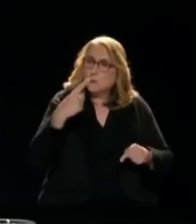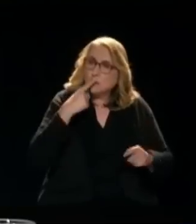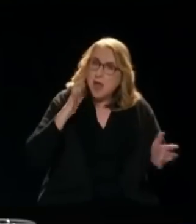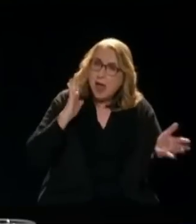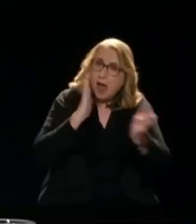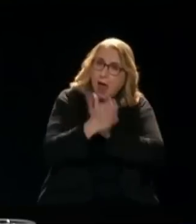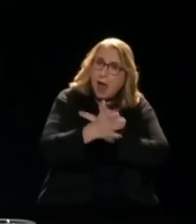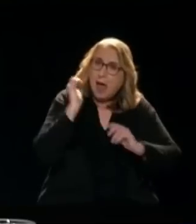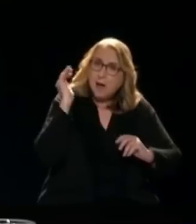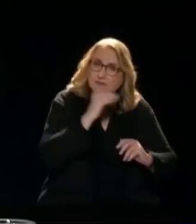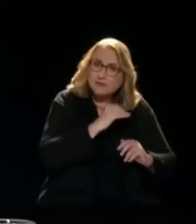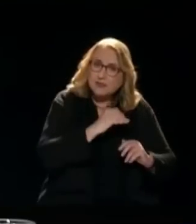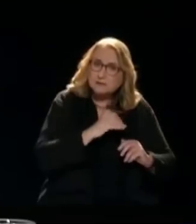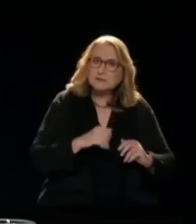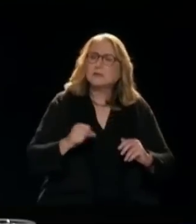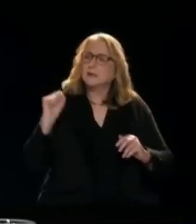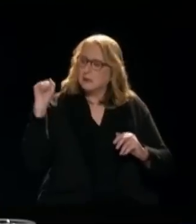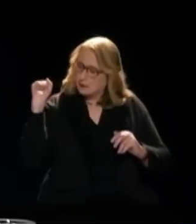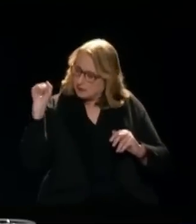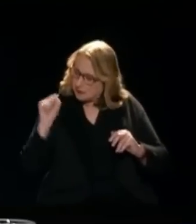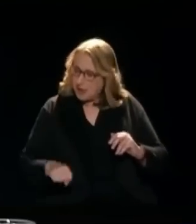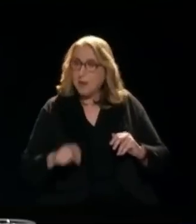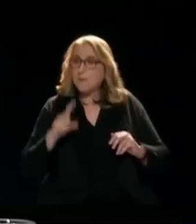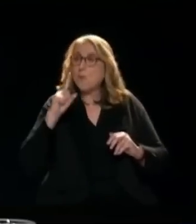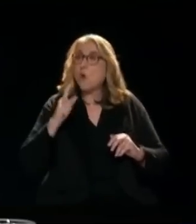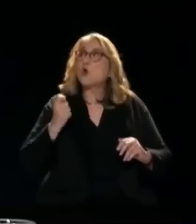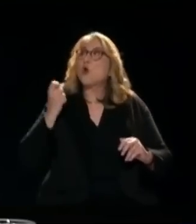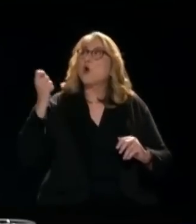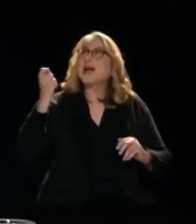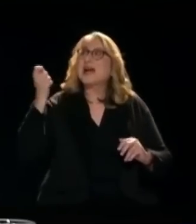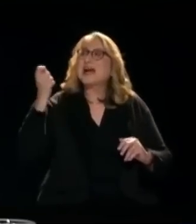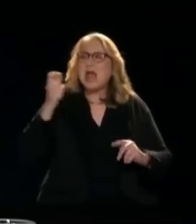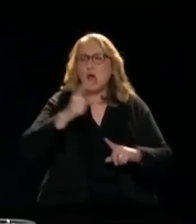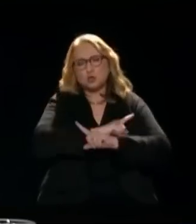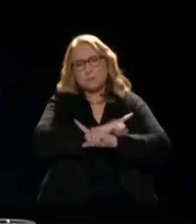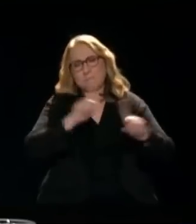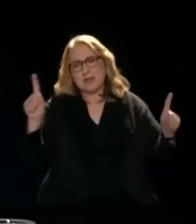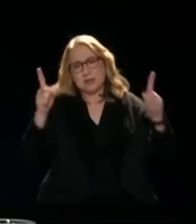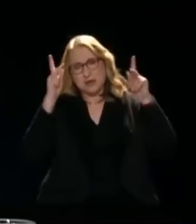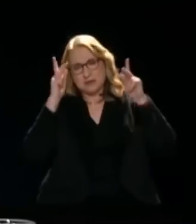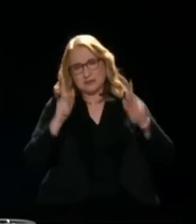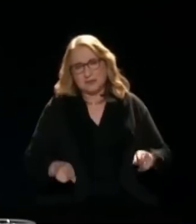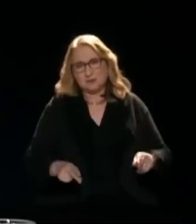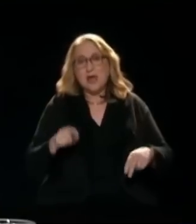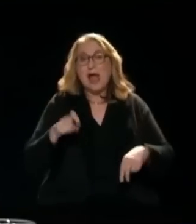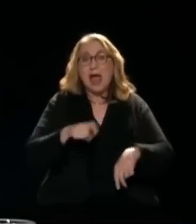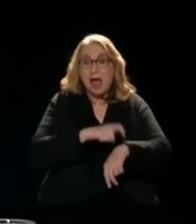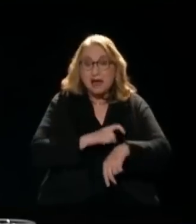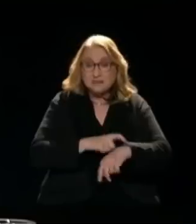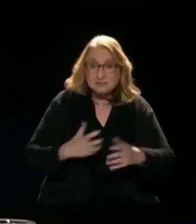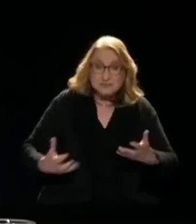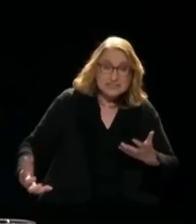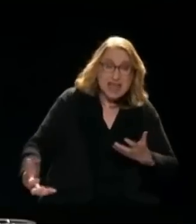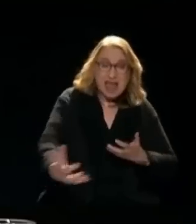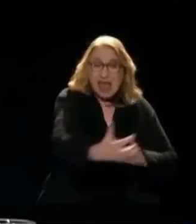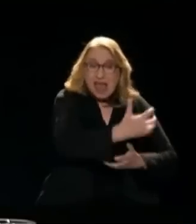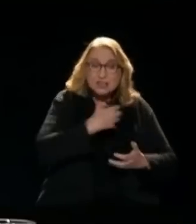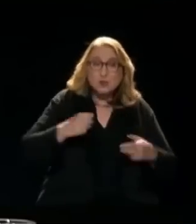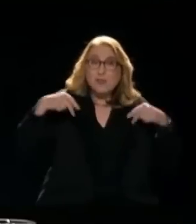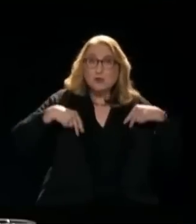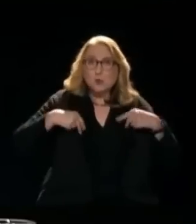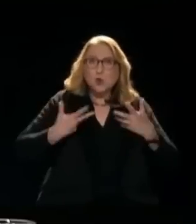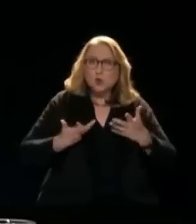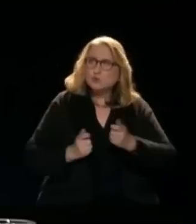να πληρώνουμε τα χρέη. Το χρέος αυτή τη στιγμή παίρνει το σύνολο των εσόδων του κράτους